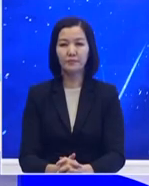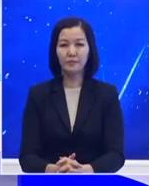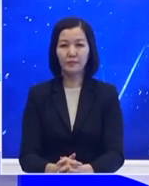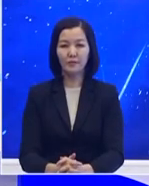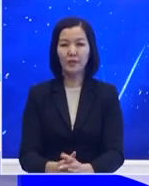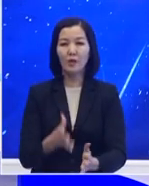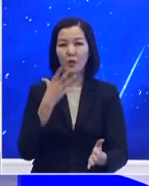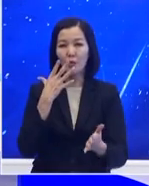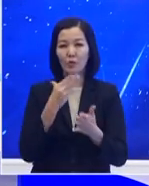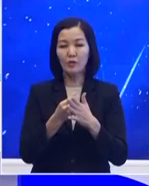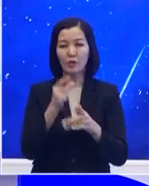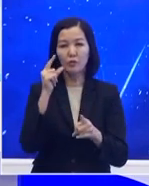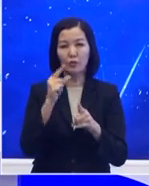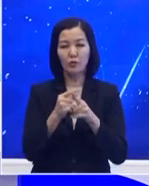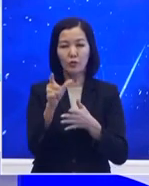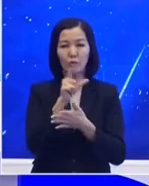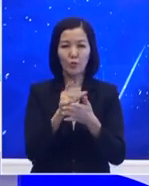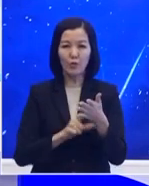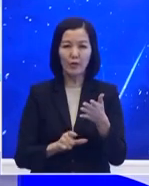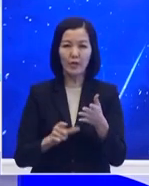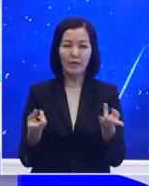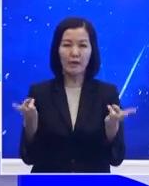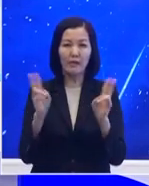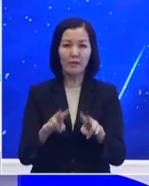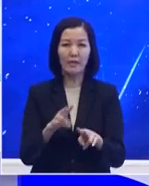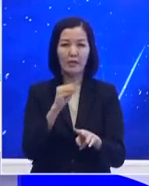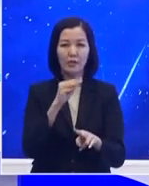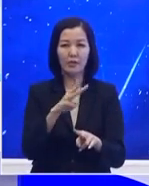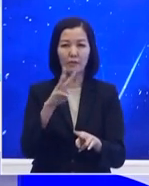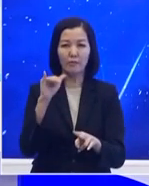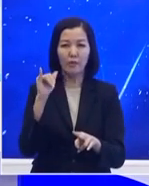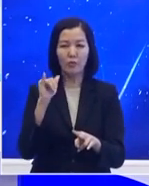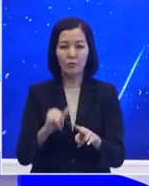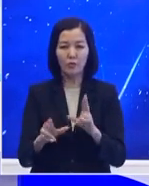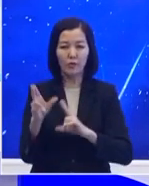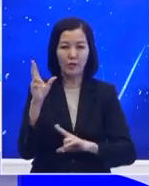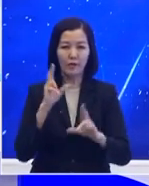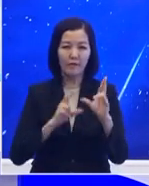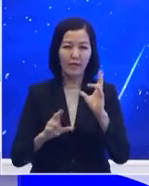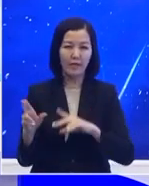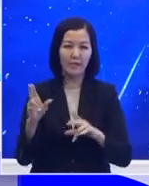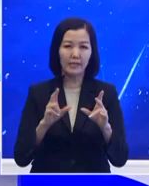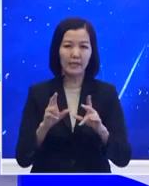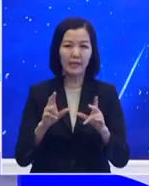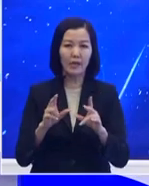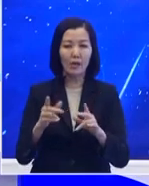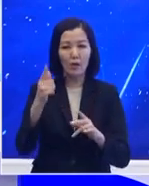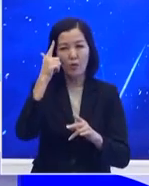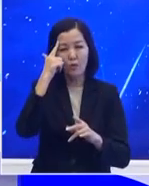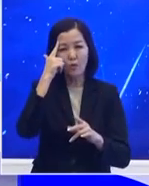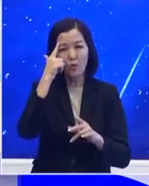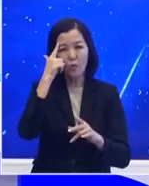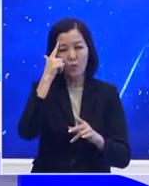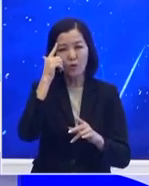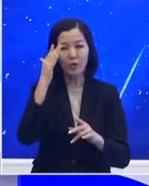Өлмей тұғын артына сөз қалдырған Лия Шансүгіров атындағы Жетісу мемлекеттік университетінде өршіл елдің өнегелі перзенті. Ойшыл